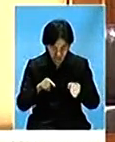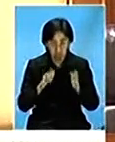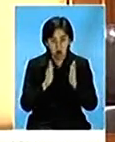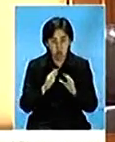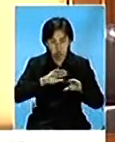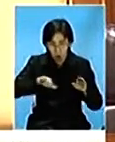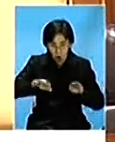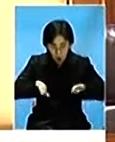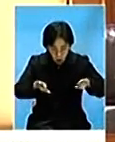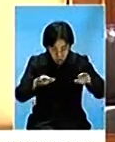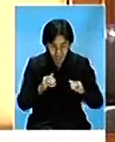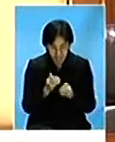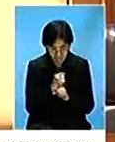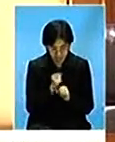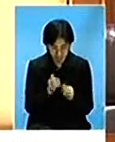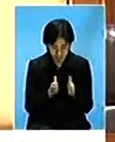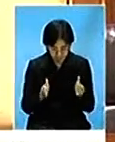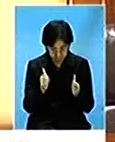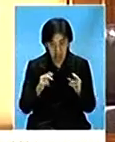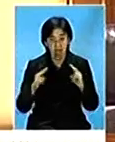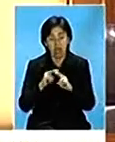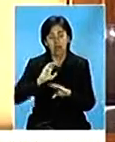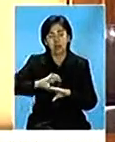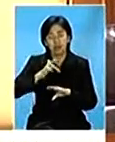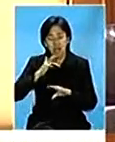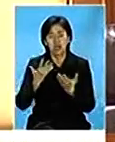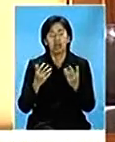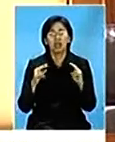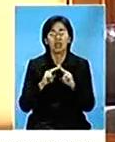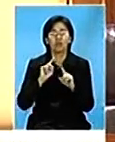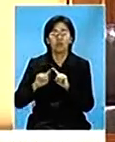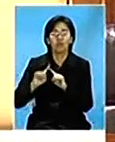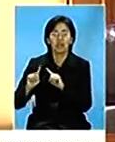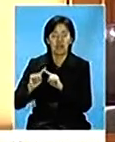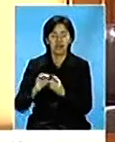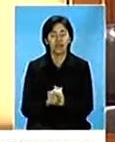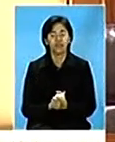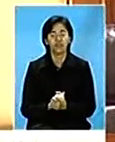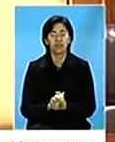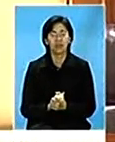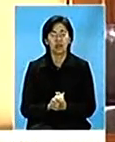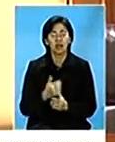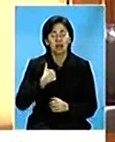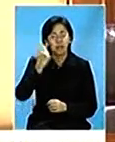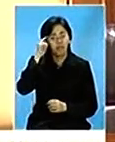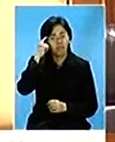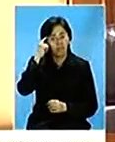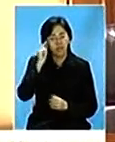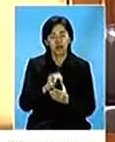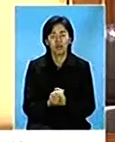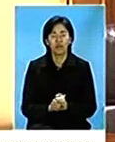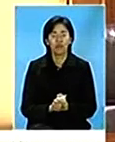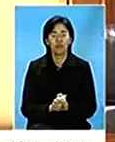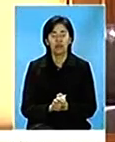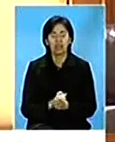ครับแล้วก็ให้กระทรวงทรัพยากรอะไรความมั่นคงมนุษย์อะไรเนี่ยผมเรียกไม่ถูกกันนะฮะชื่อสมัยใหม่แล้ว